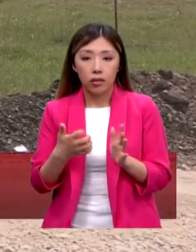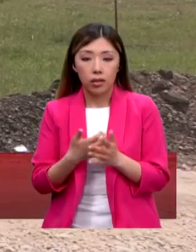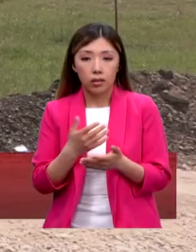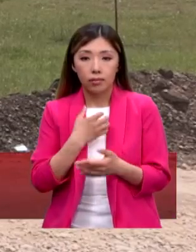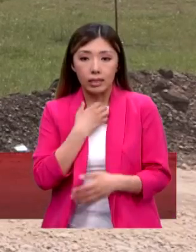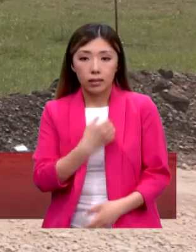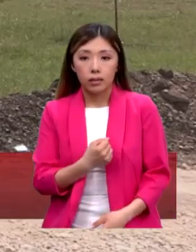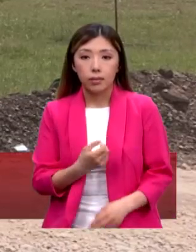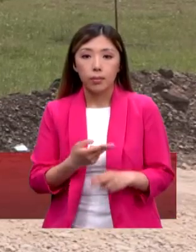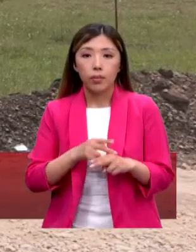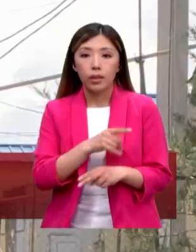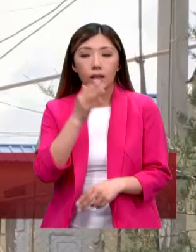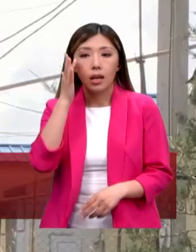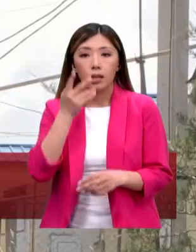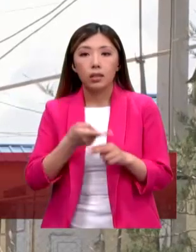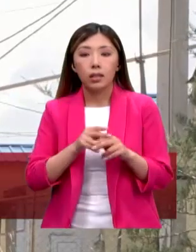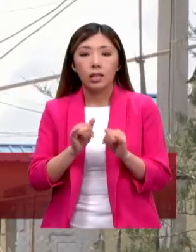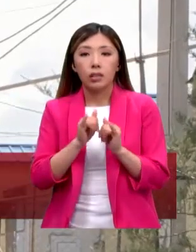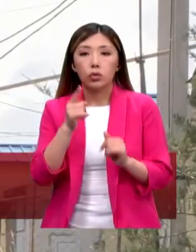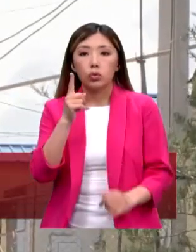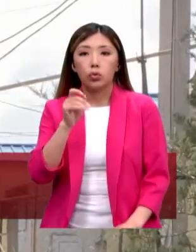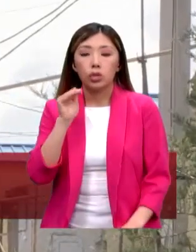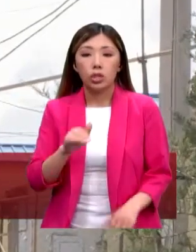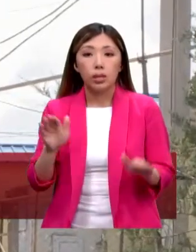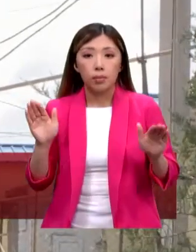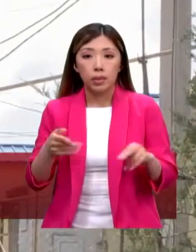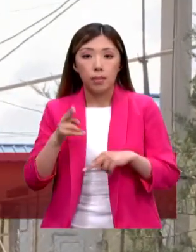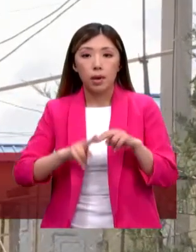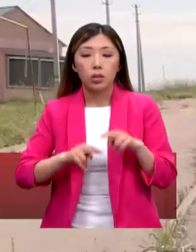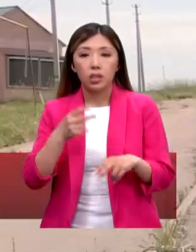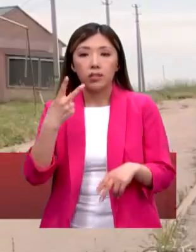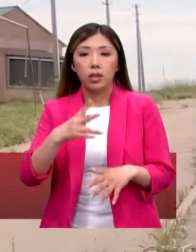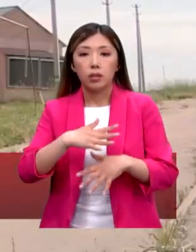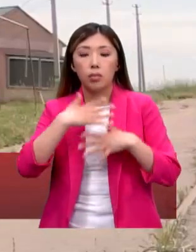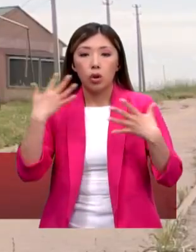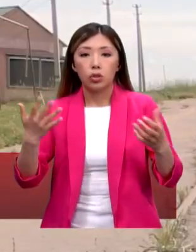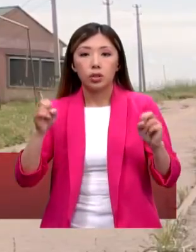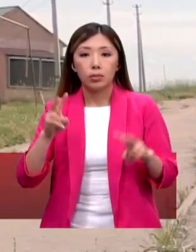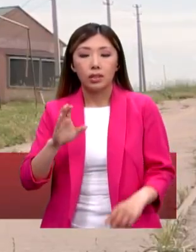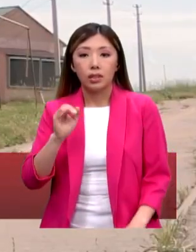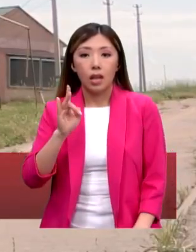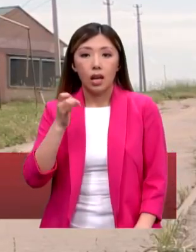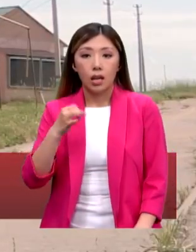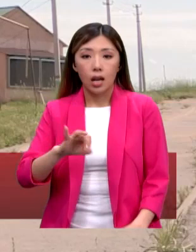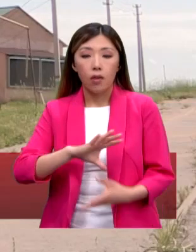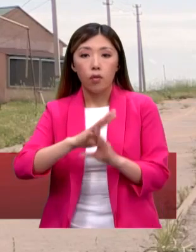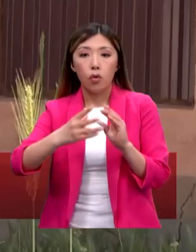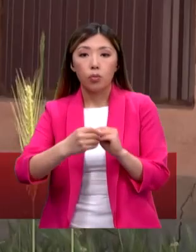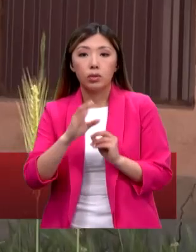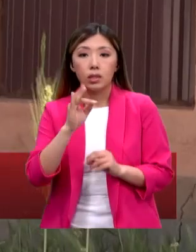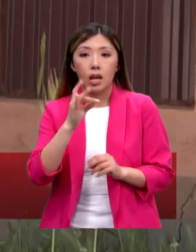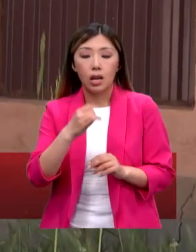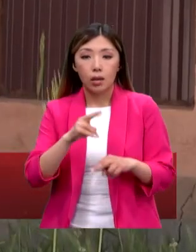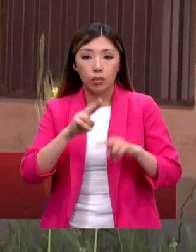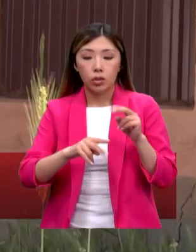«Ленгер» собирались разводить 100 тысяч птиц. Построили для этого 20 огромных оборудованных сараев. Каждый из них обошелся бюджету в